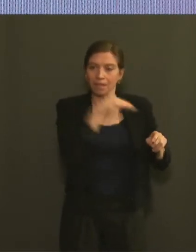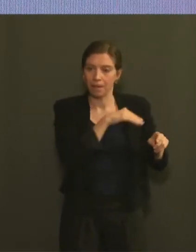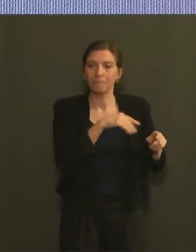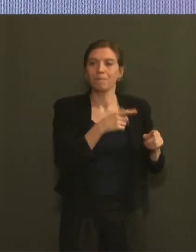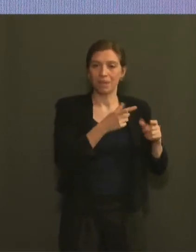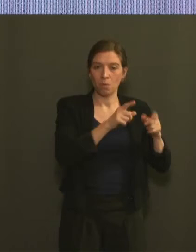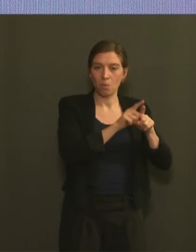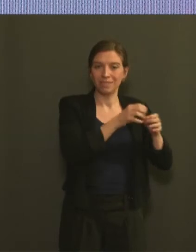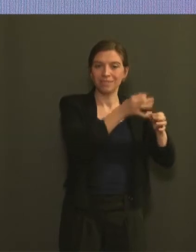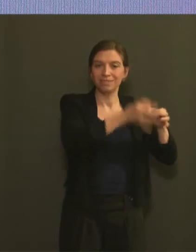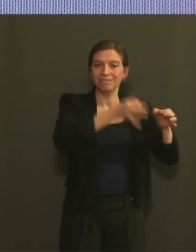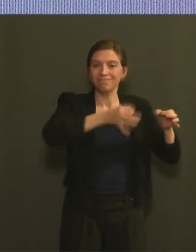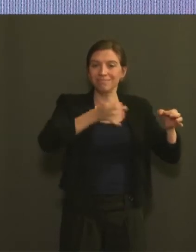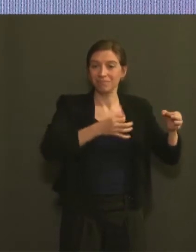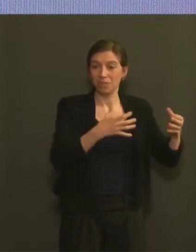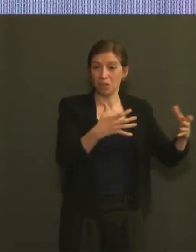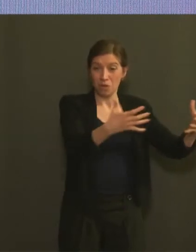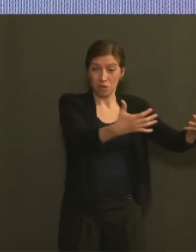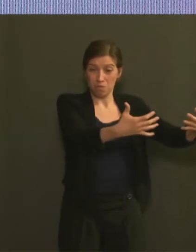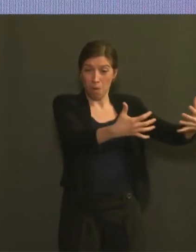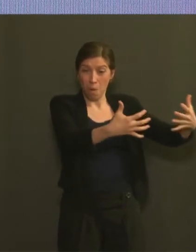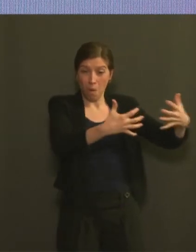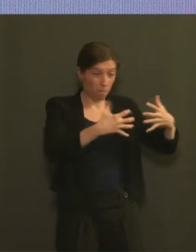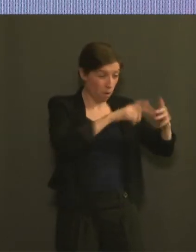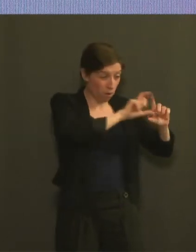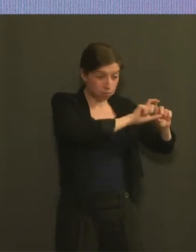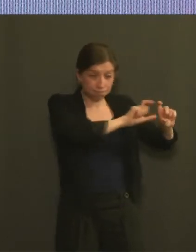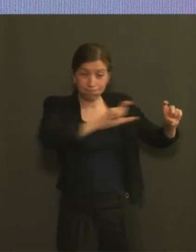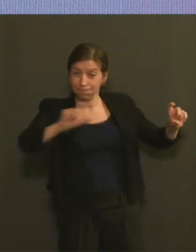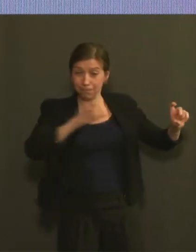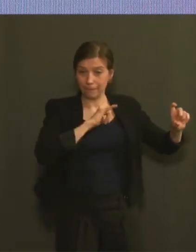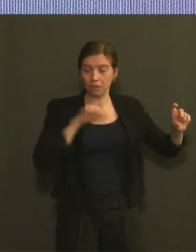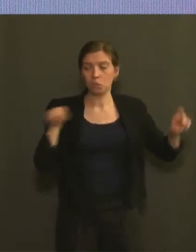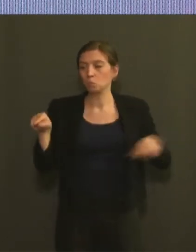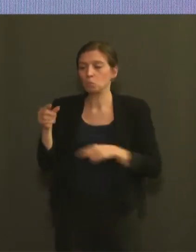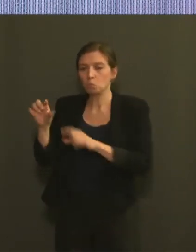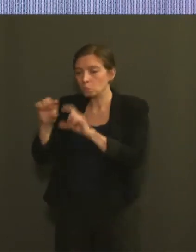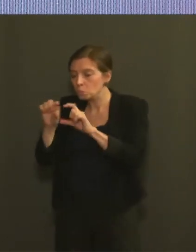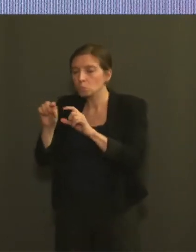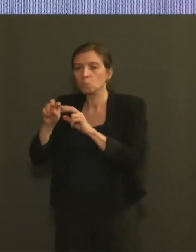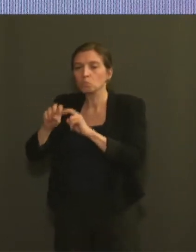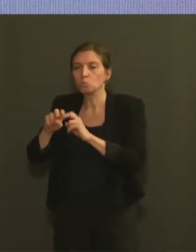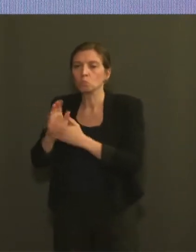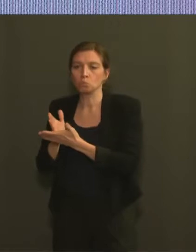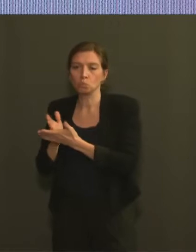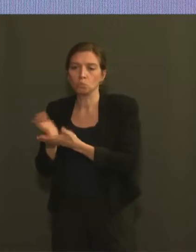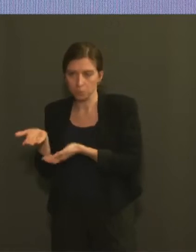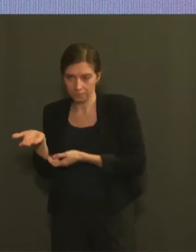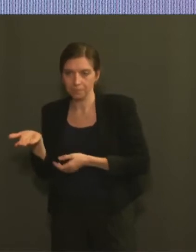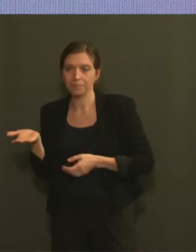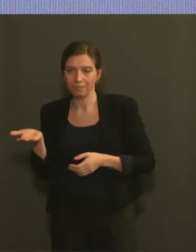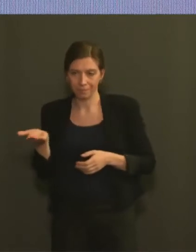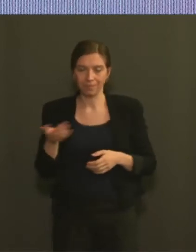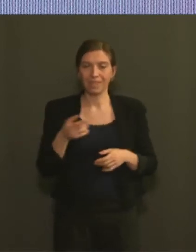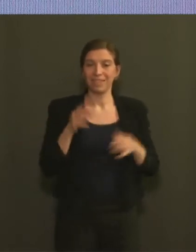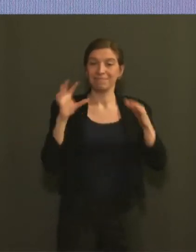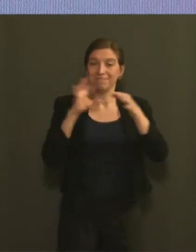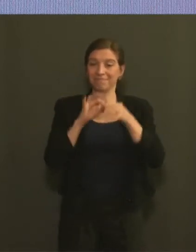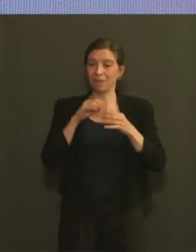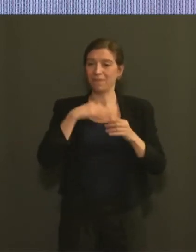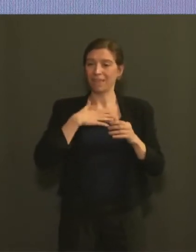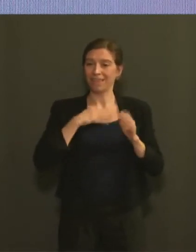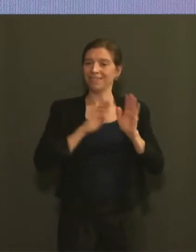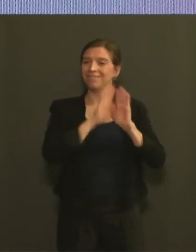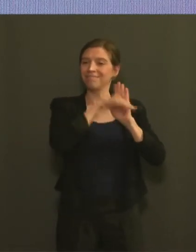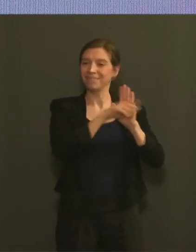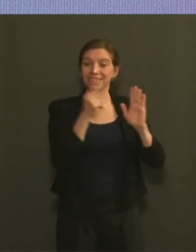de culture grecque dans votre signe cette évolution de cette